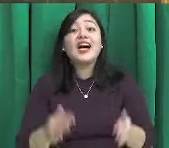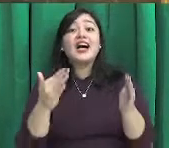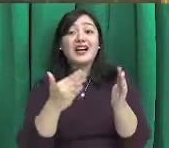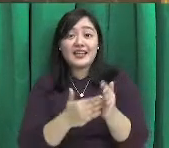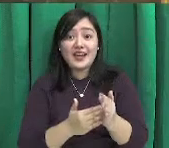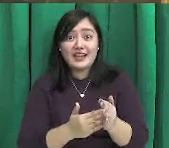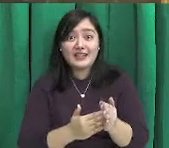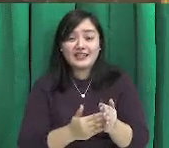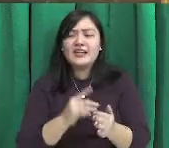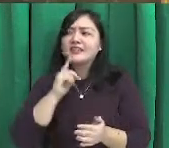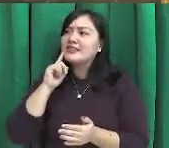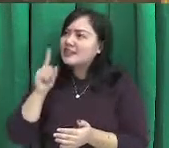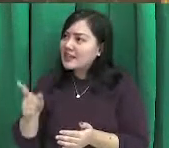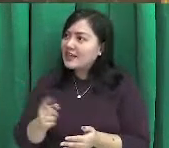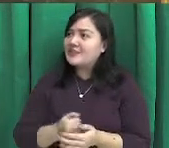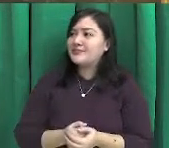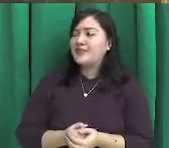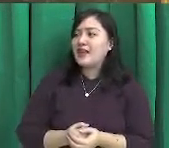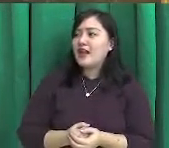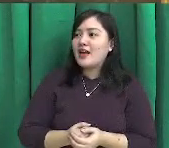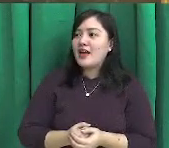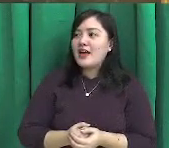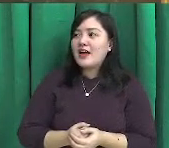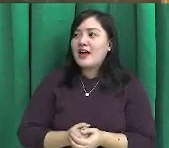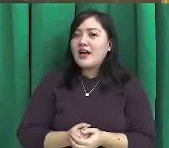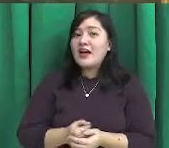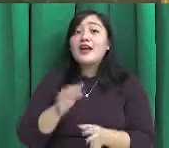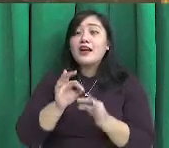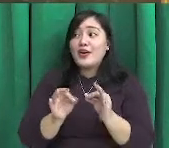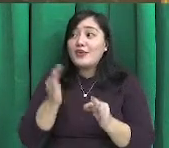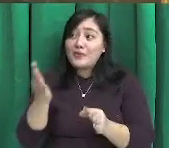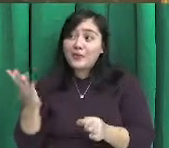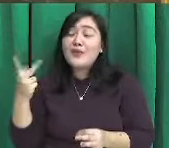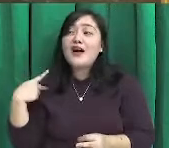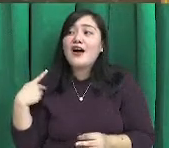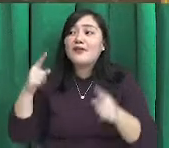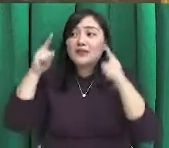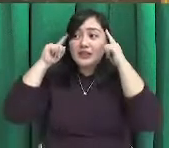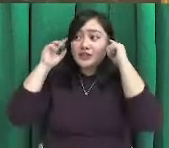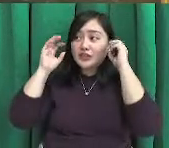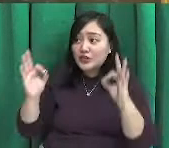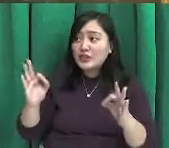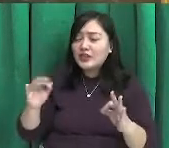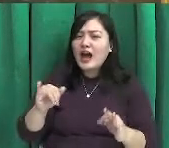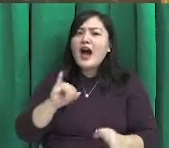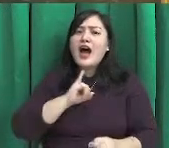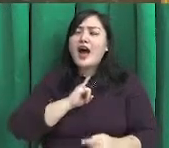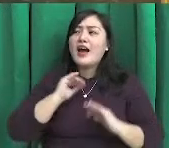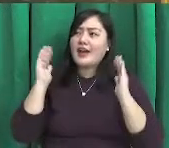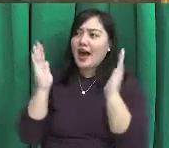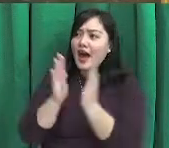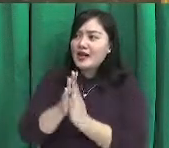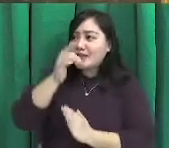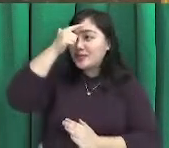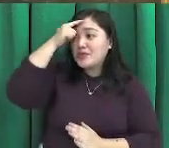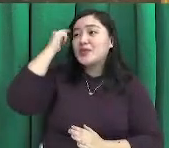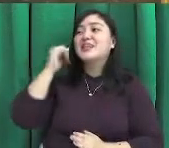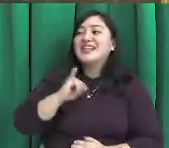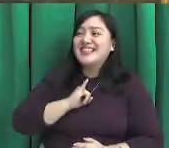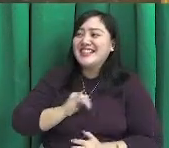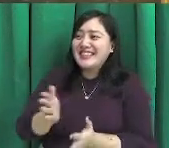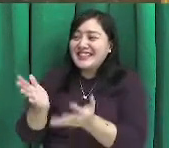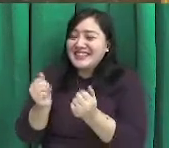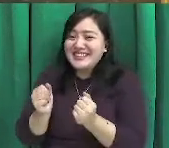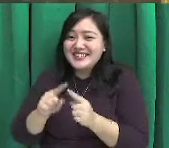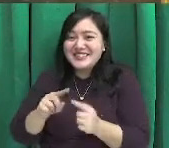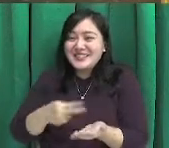ako, exactly. Baka naman makatulong ako sa iyong decision. Alright. Kung ang decision mo ay patayin na kita, so baka